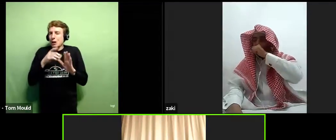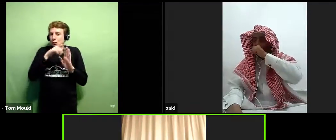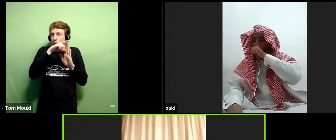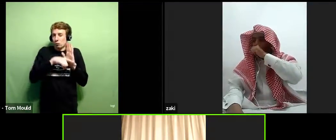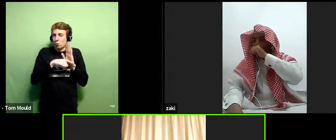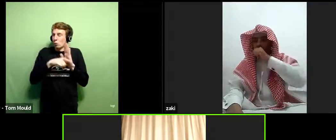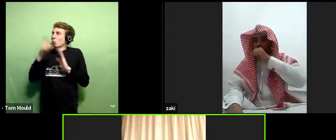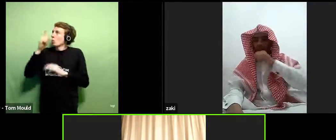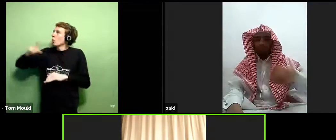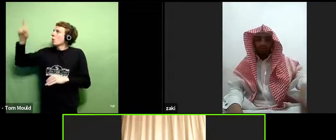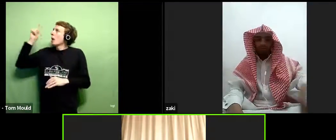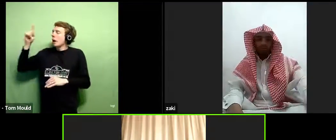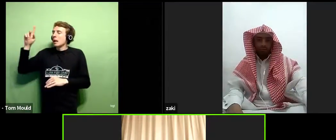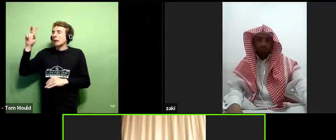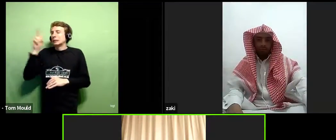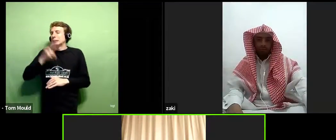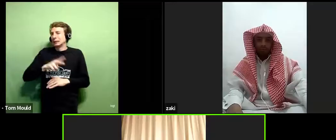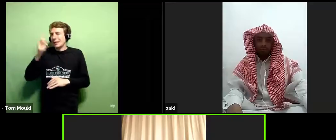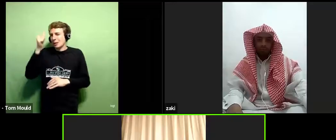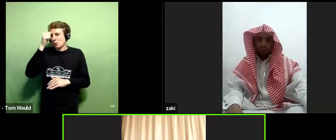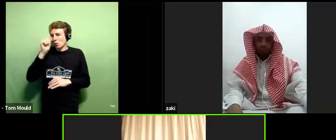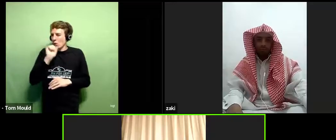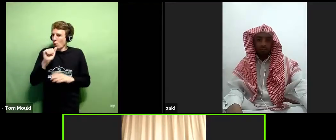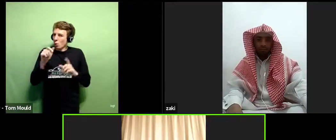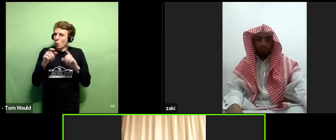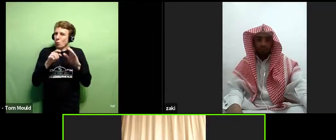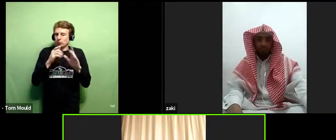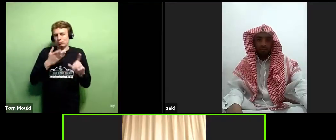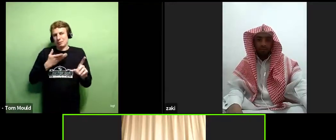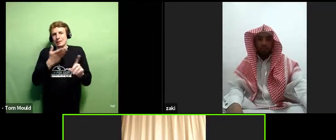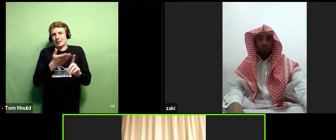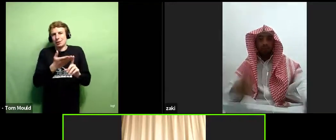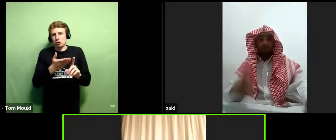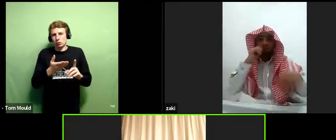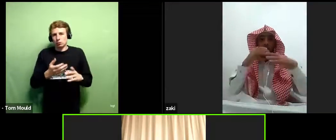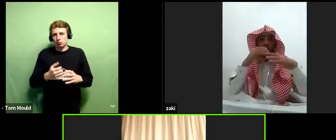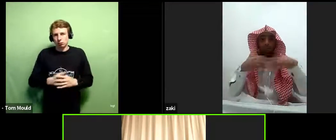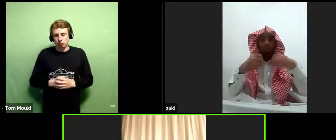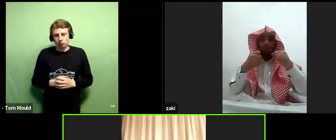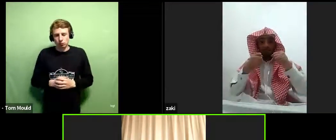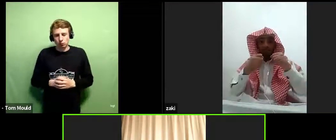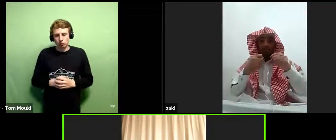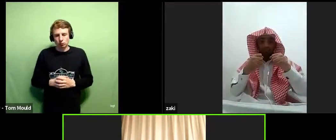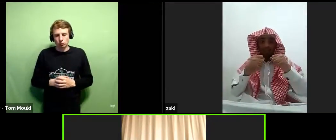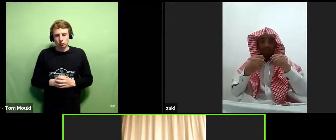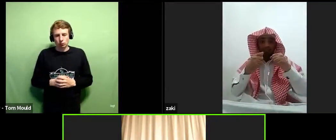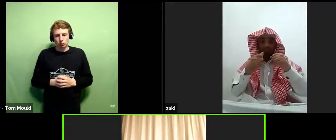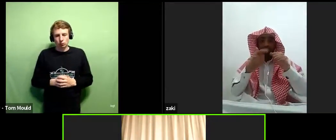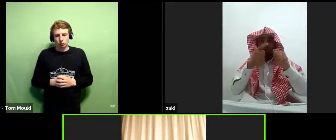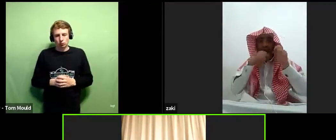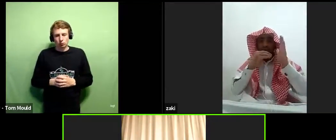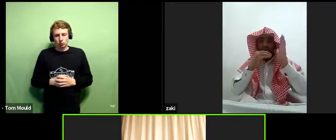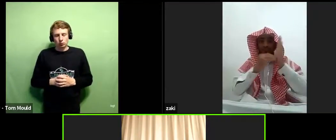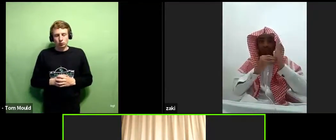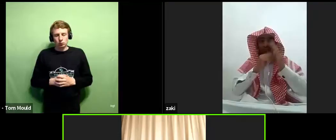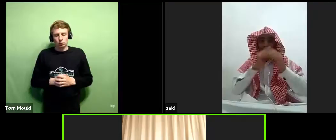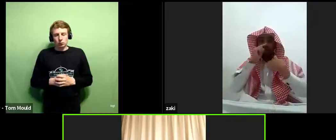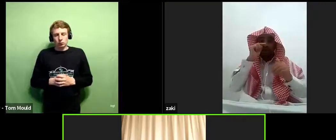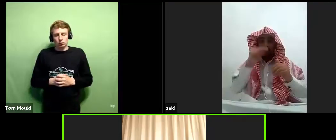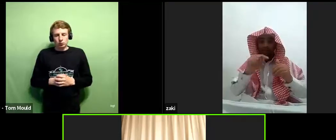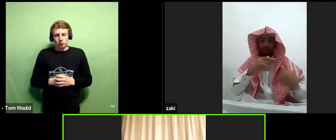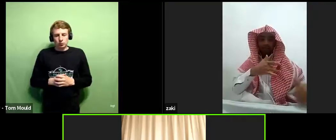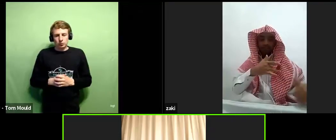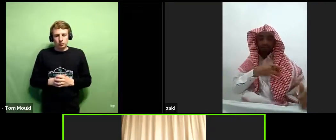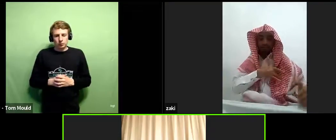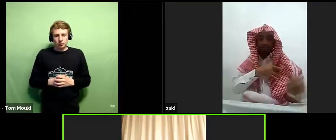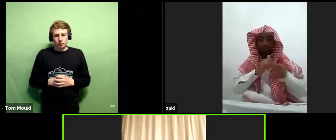Well, من حديث عمر يتبين لنا أن النيات يجب أن تسبق الأعمال لقوله